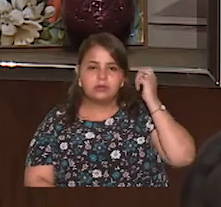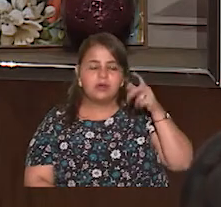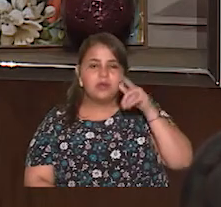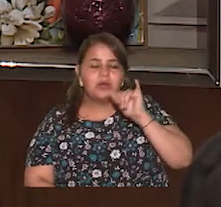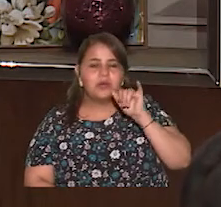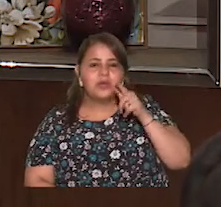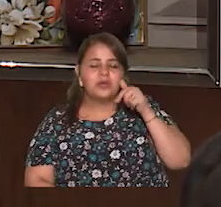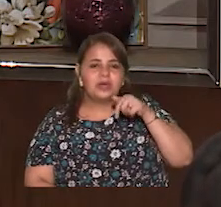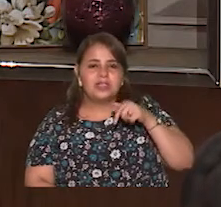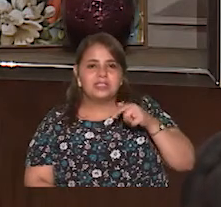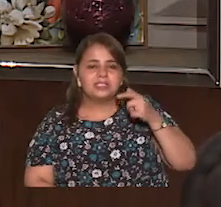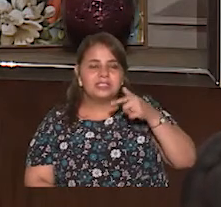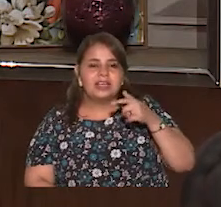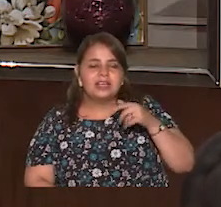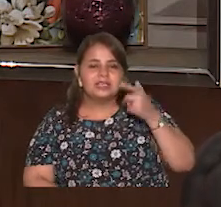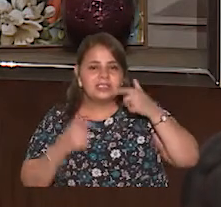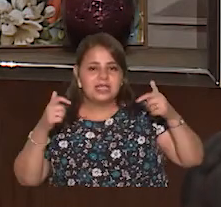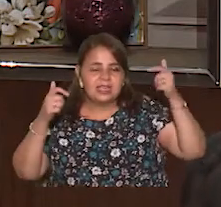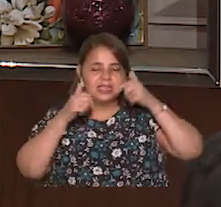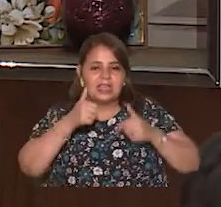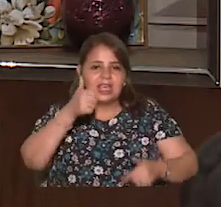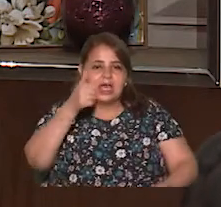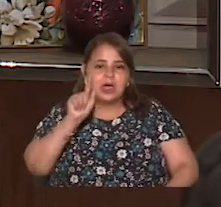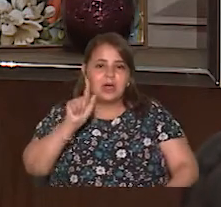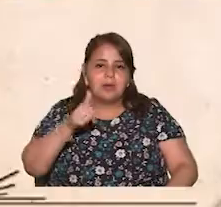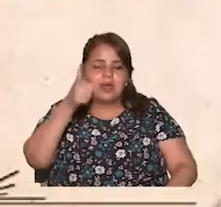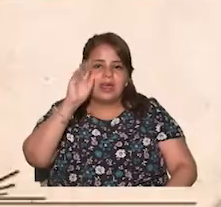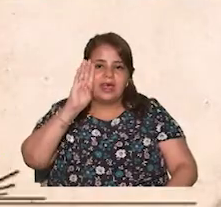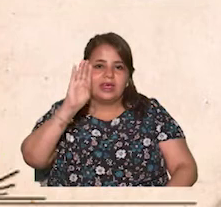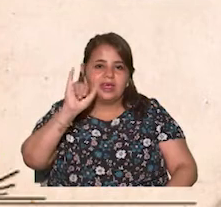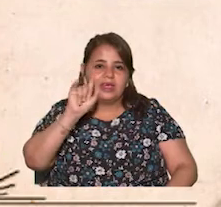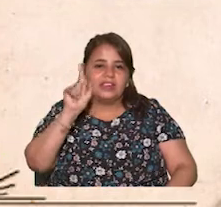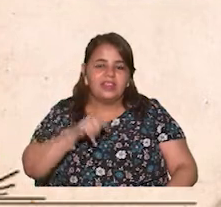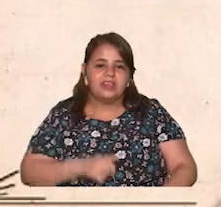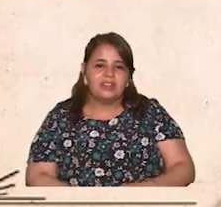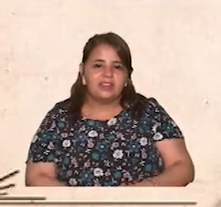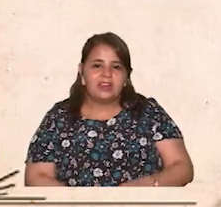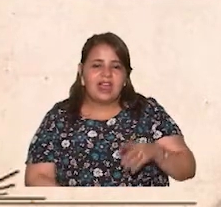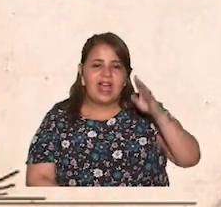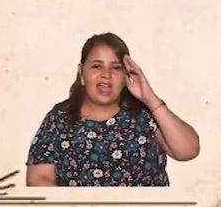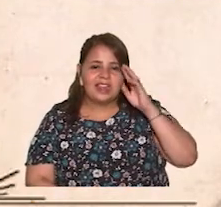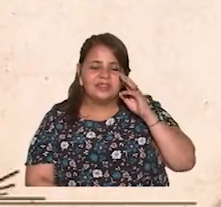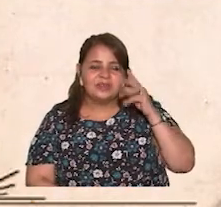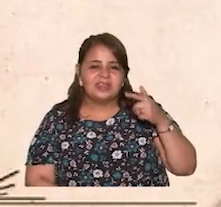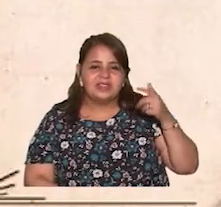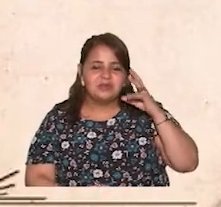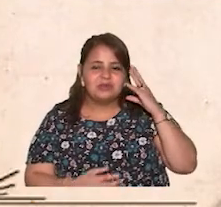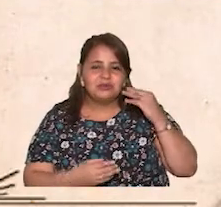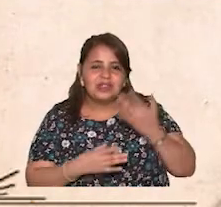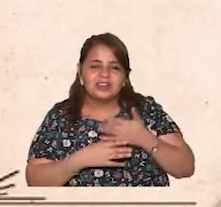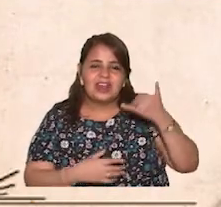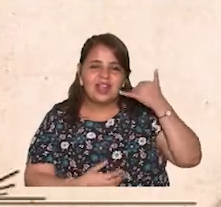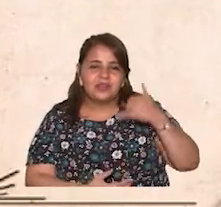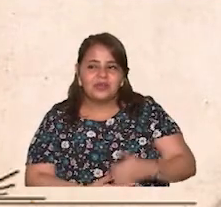أسقف الدول الإسكندنافية. ألو. أيوة، أهلا وسهلا. أهلا بنيافتك يا سيدنا، سعداء جدا بوجود نيافتك